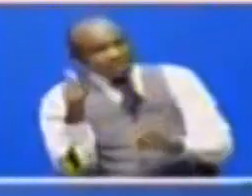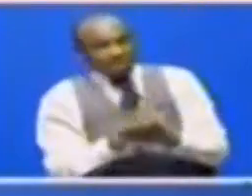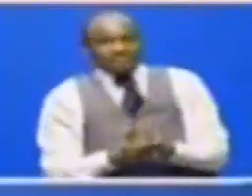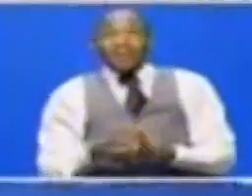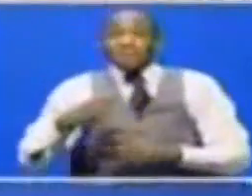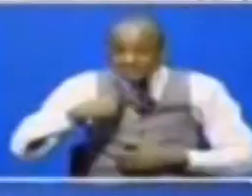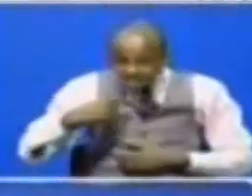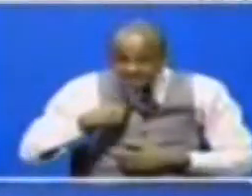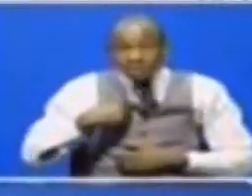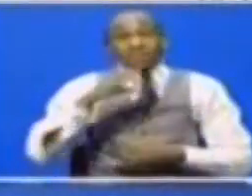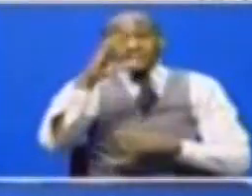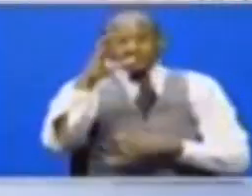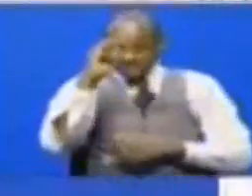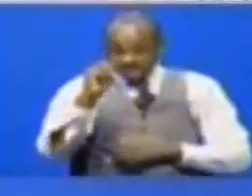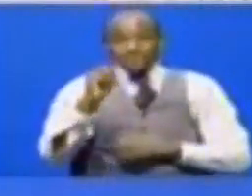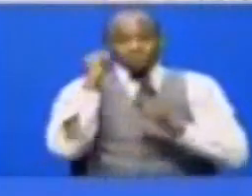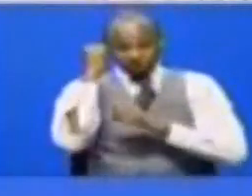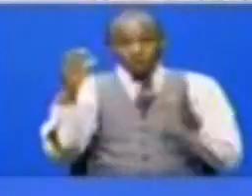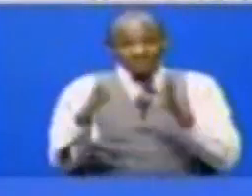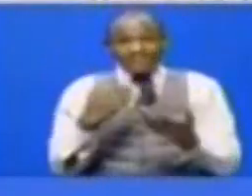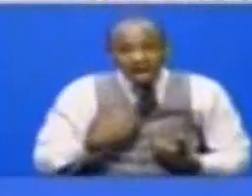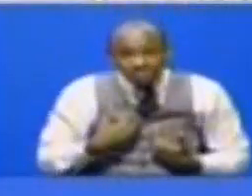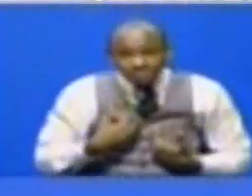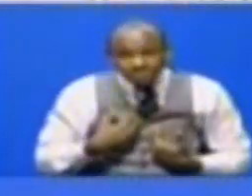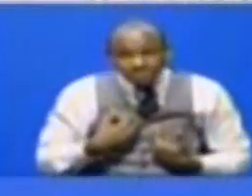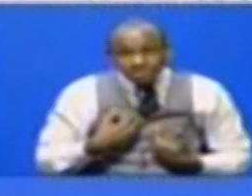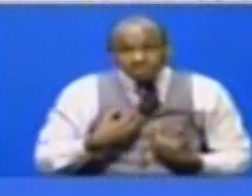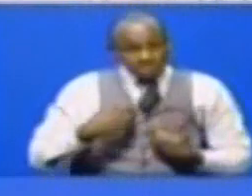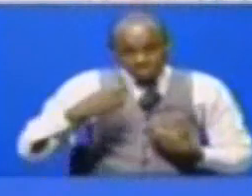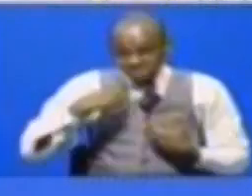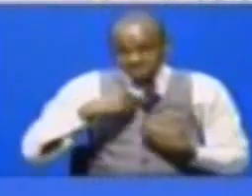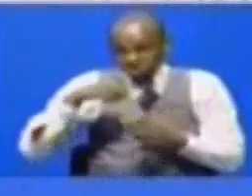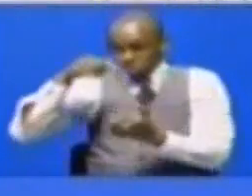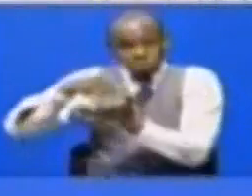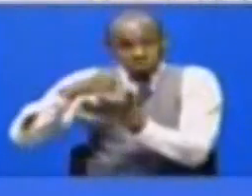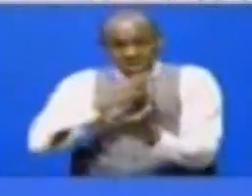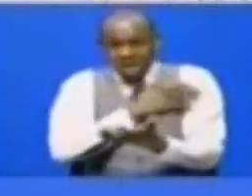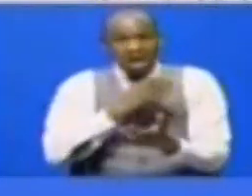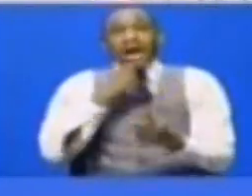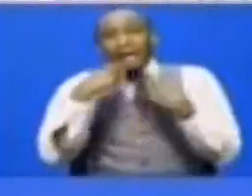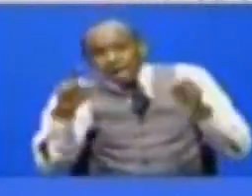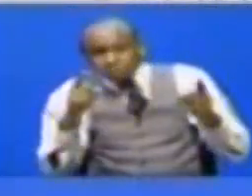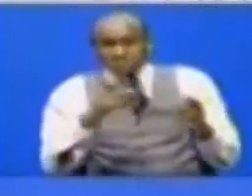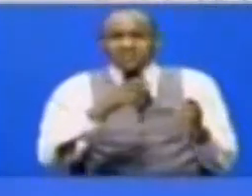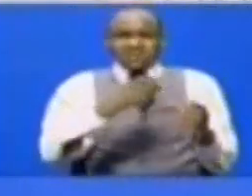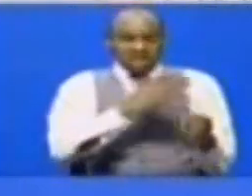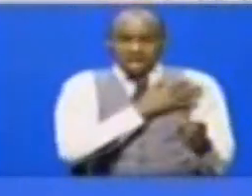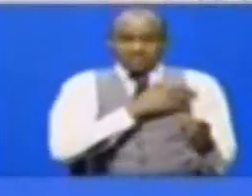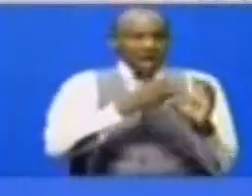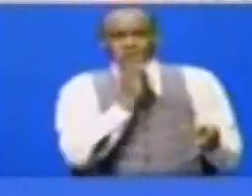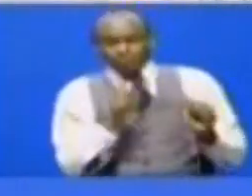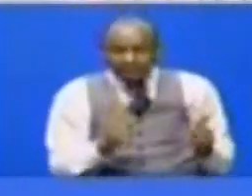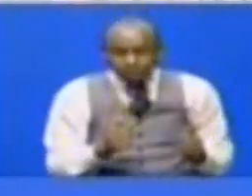Mimi naongoza chama cha mashinani. Chama cha mashinani hajatangaza imetoka kwa NASA. Hata kama Isaac